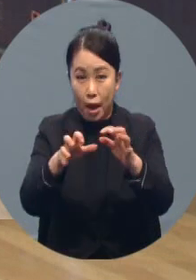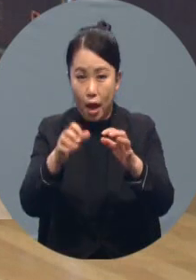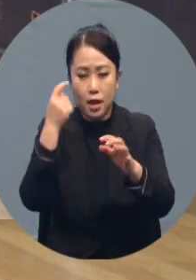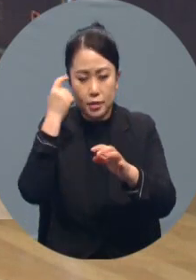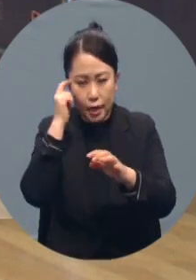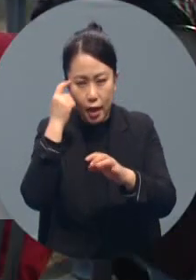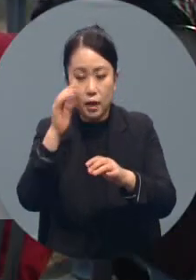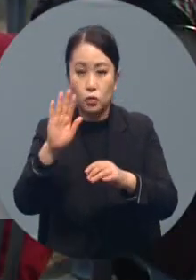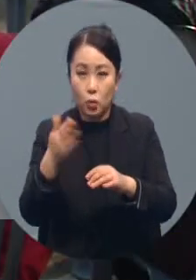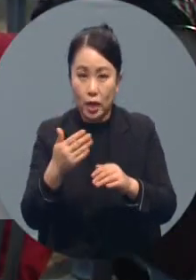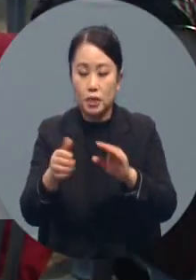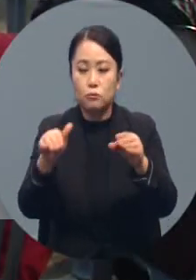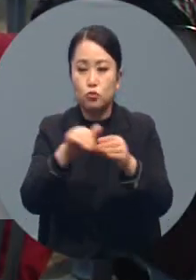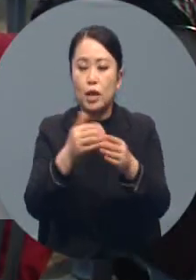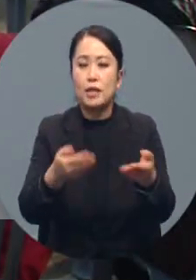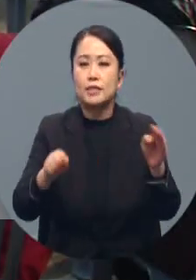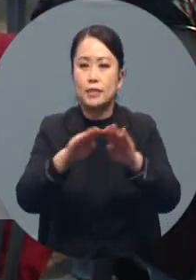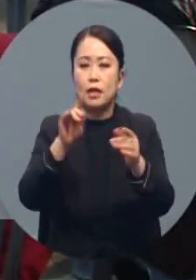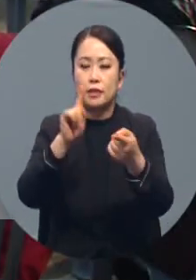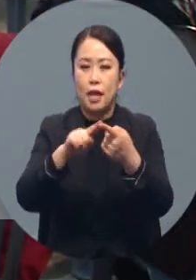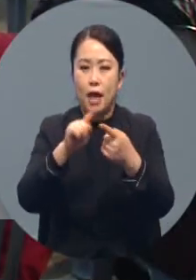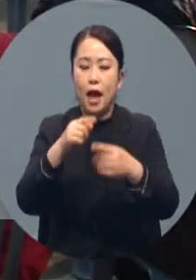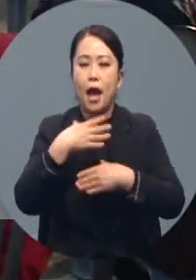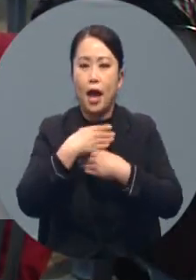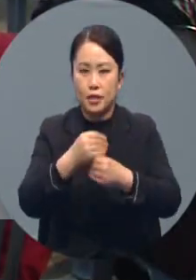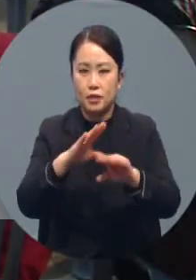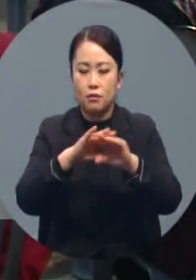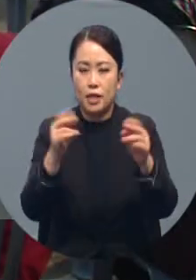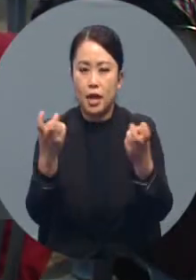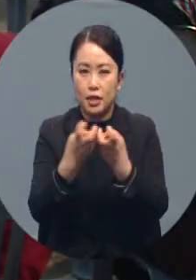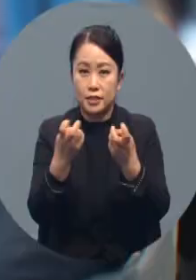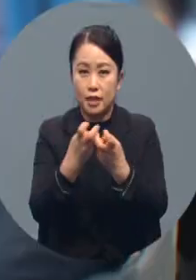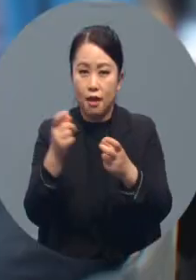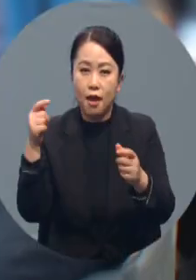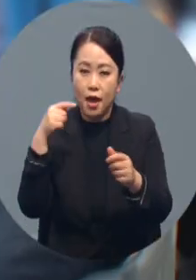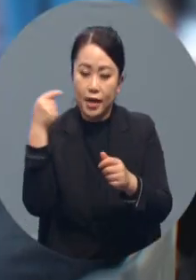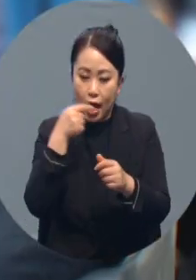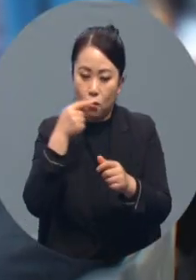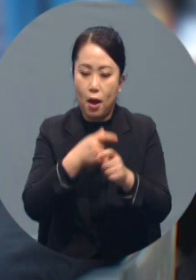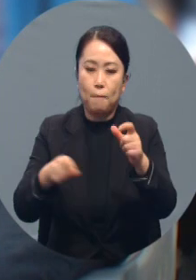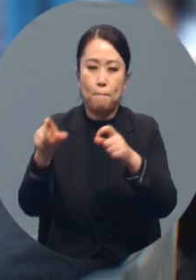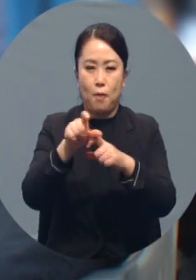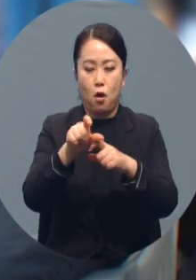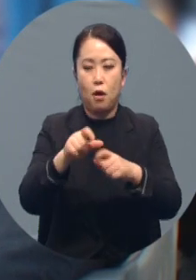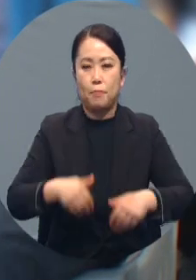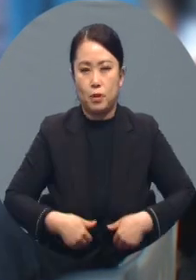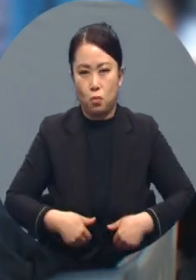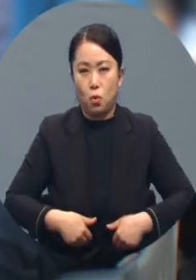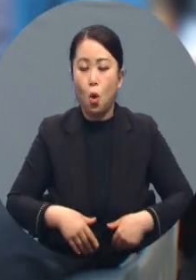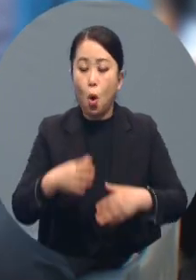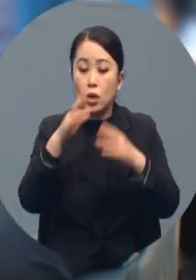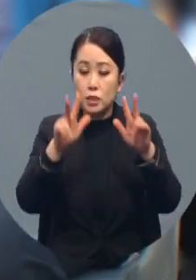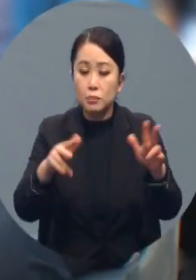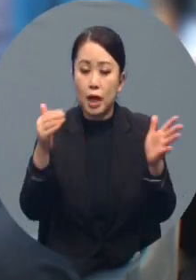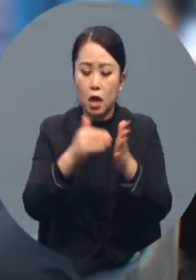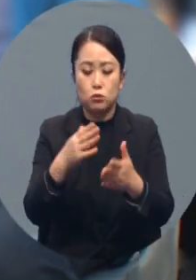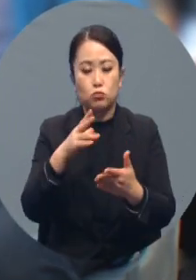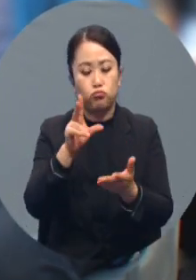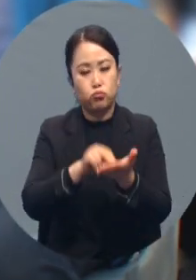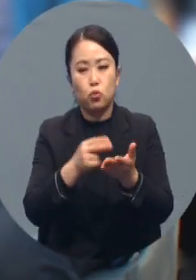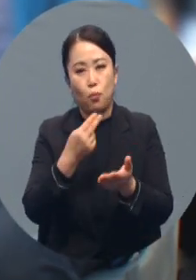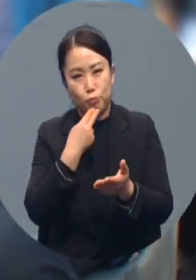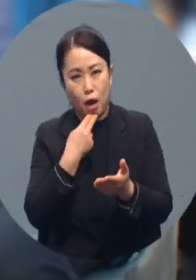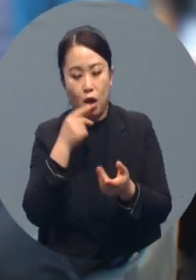대한 안전대책 보강이 필요하다고 지적합니다. 지금까지 문제가 없었다는 이유로 기존의